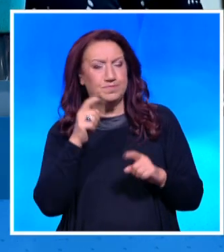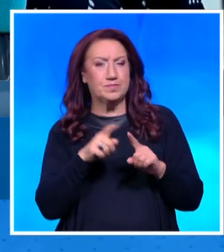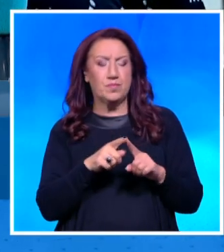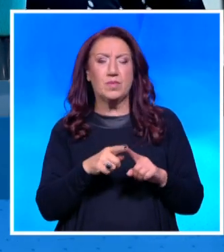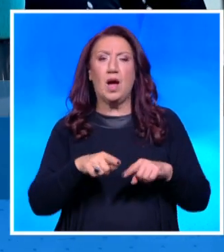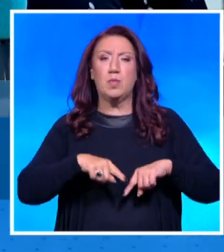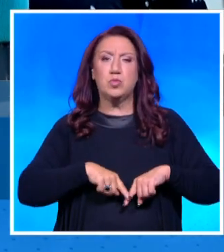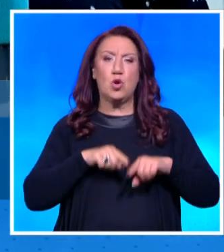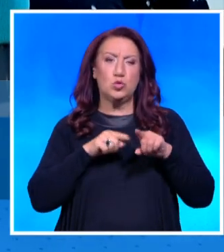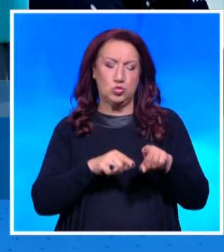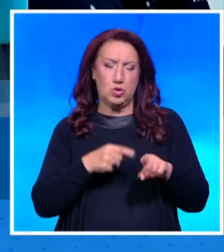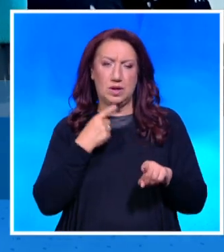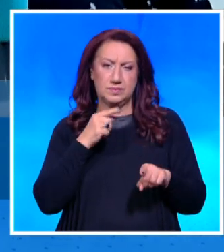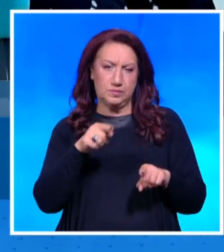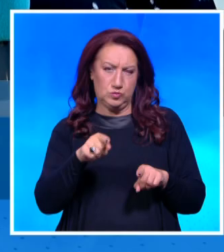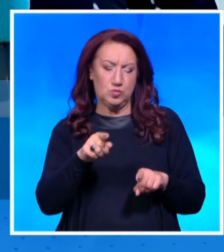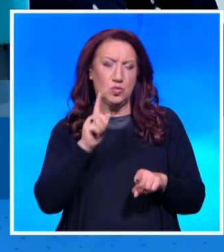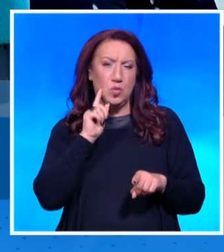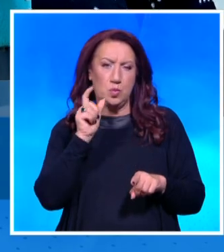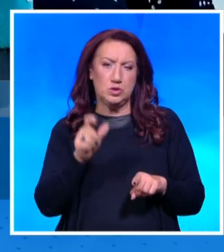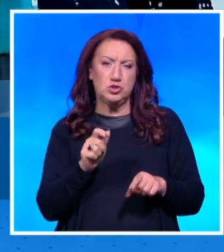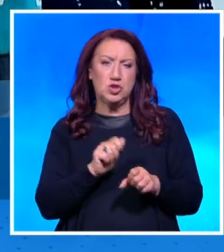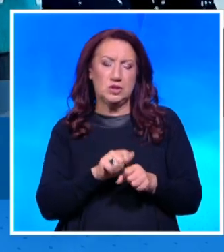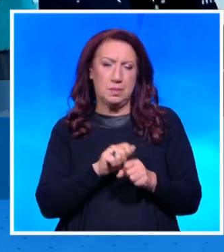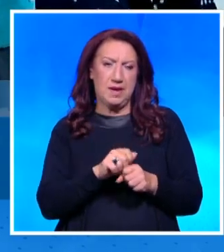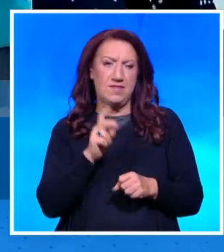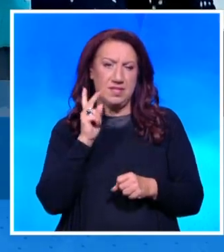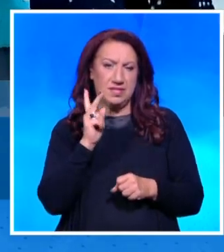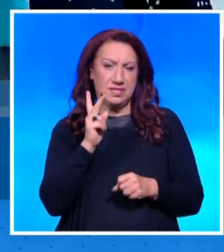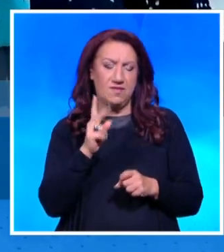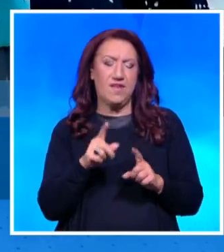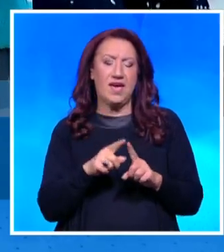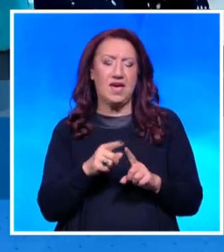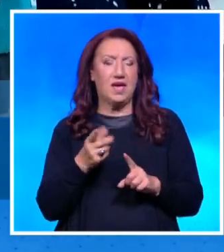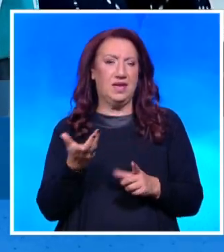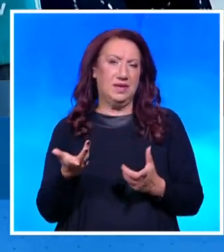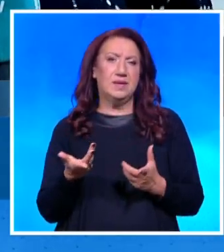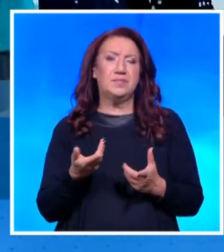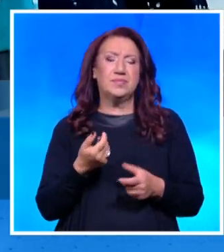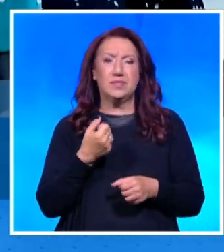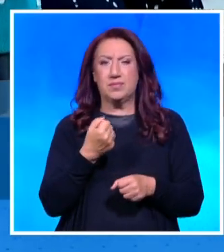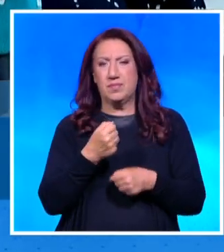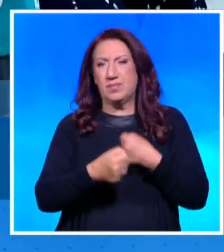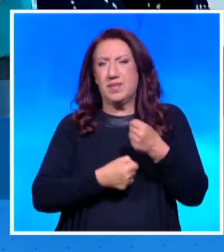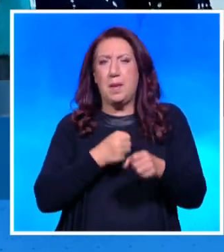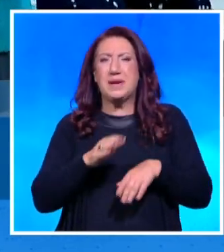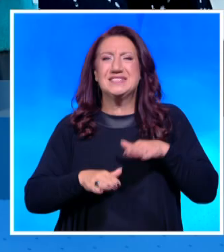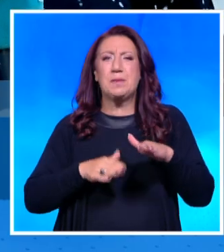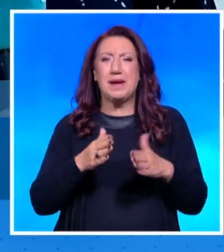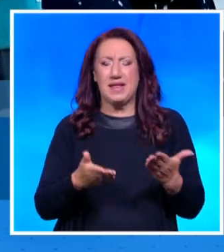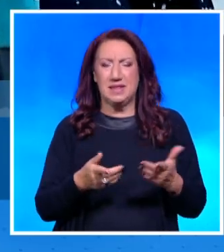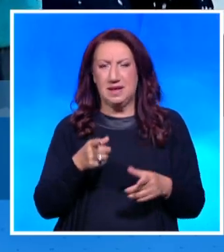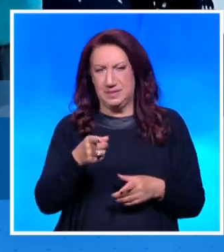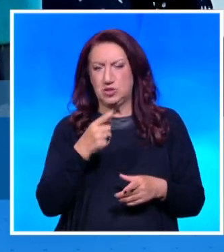че Георги е извършител на двете деяния, за които са му повдигнати обвинения. Какво каза той пред съда